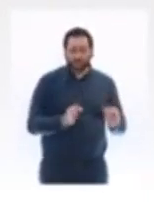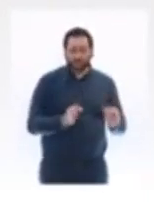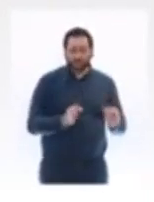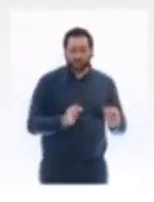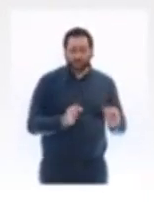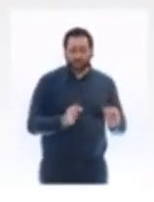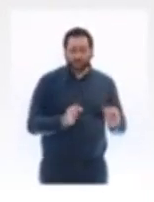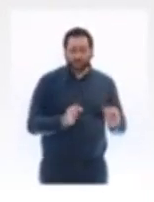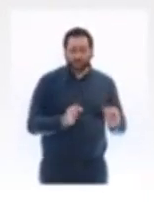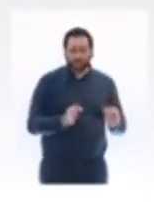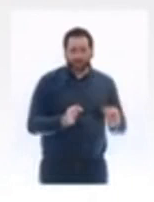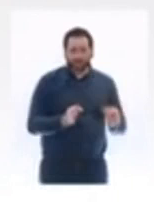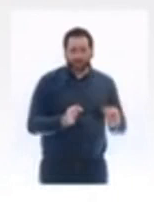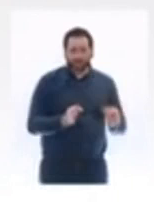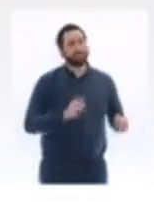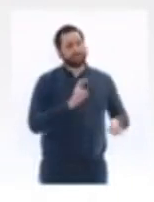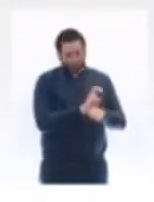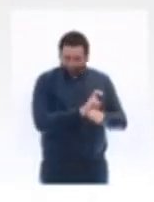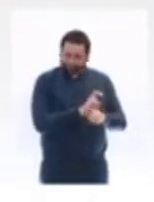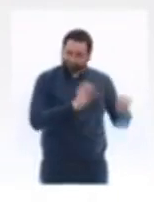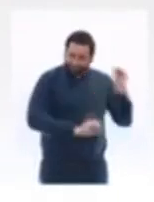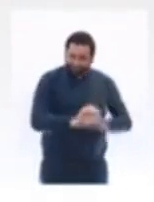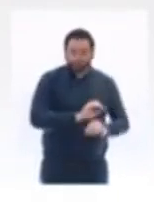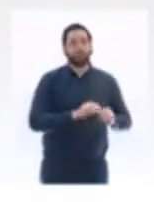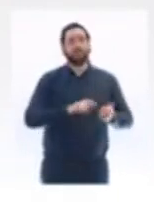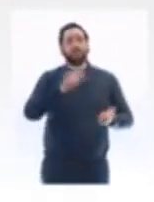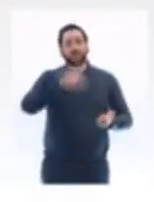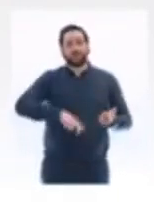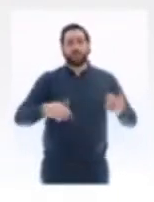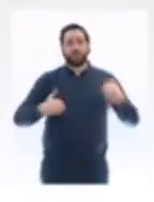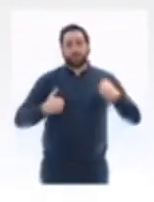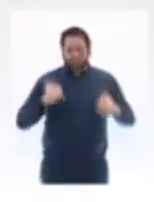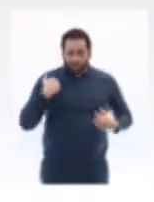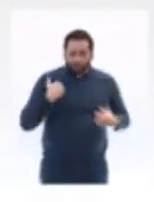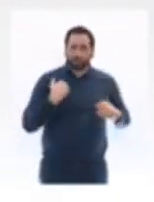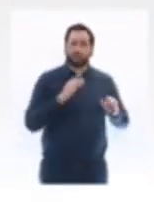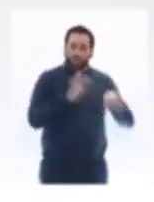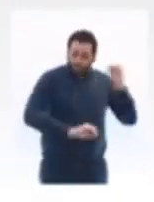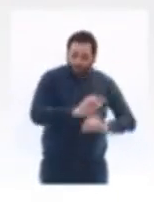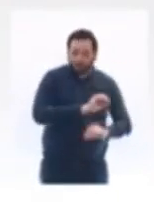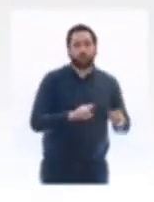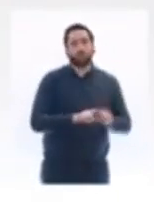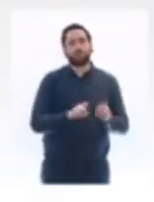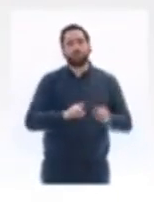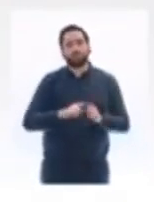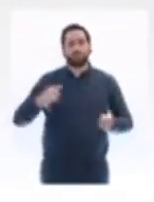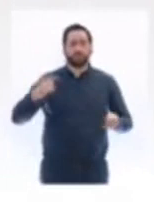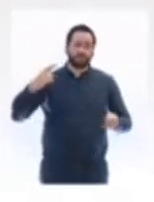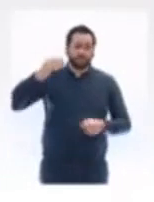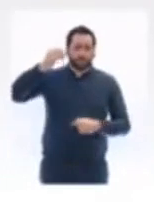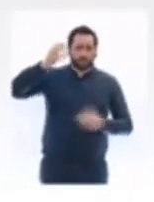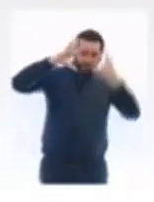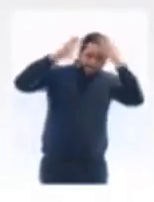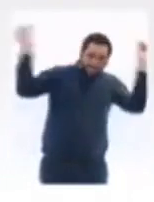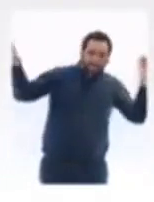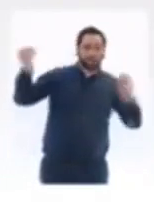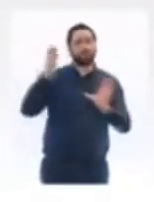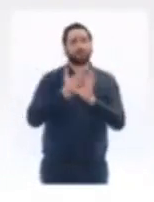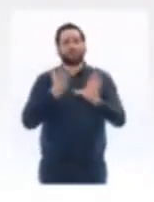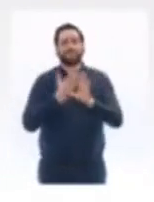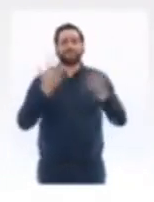et de prise en charge des malades atteints du Covid. Par ailleurs, nous pouvons compter sur plus de 9000 soignants qui se sont déjà inscrits sur les